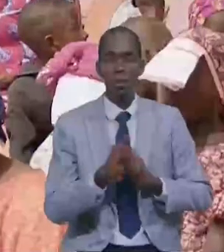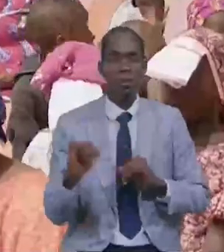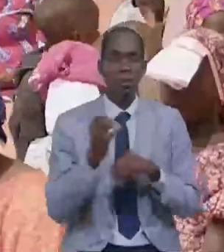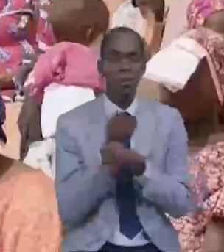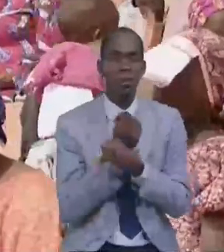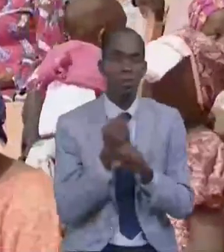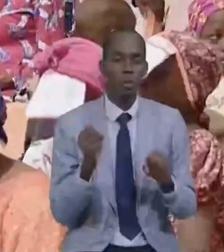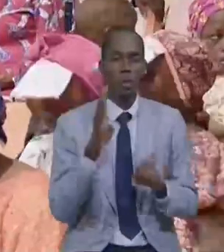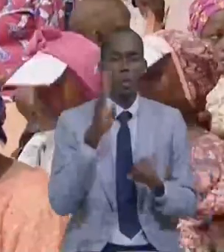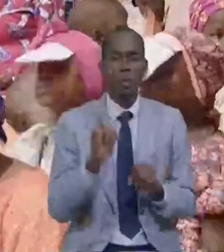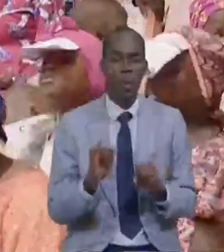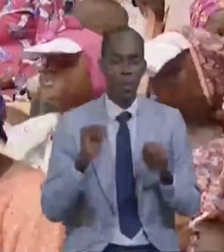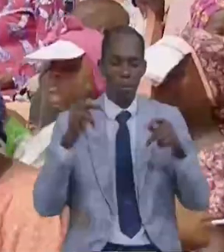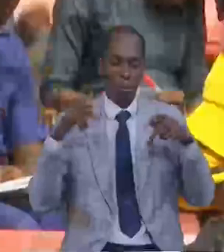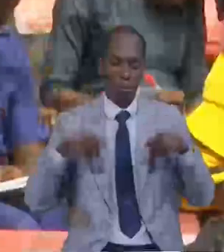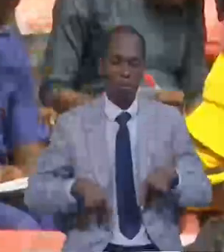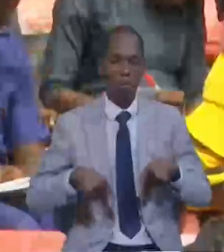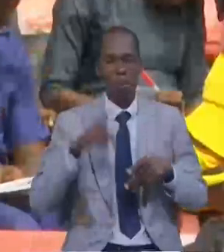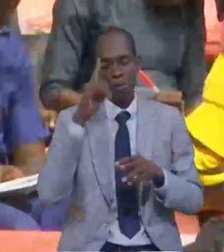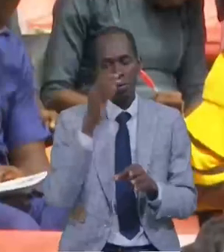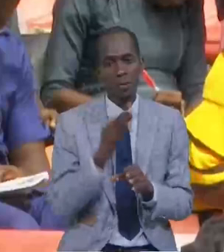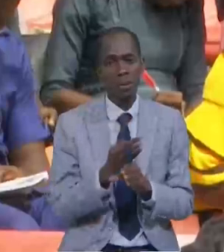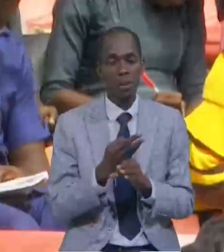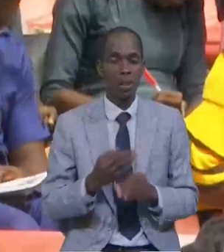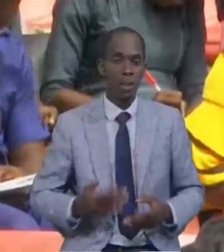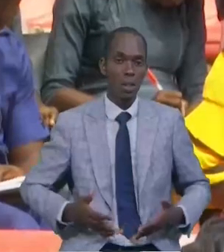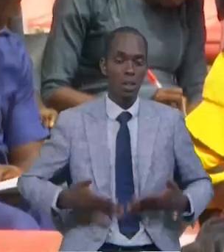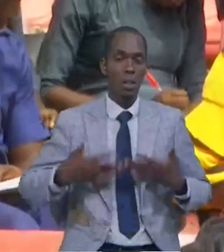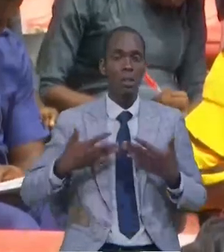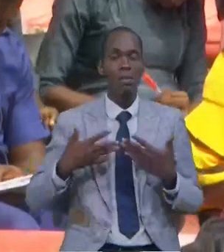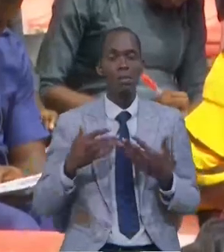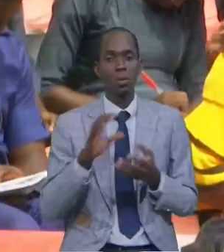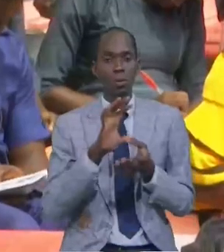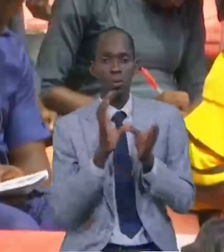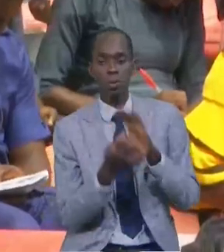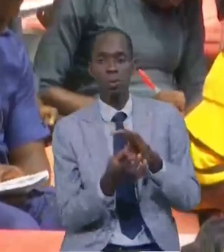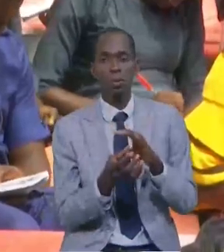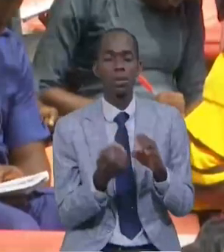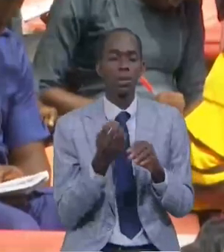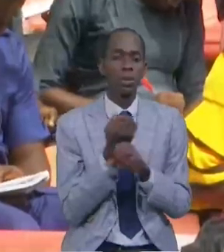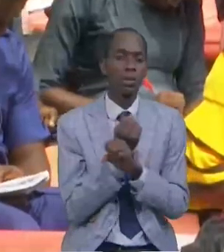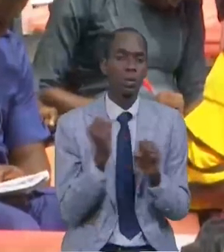convertit, le salut qui convertit la vie par la foi personnelle. Deuxièmement,